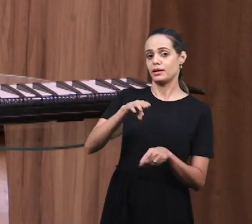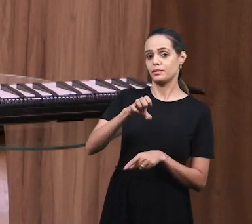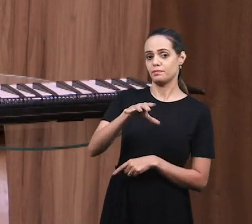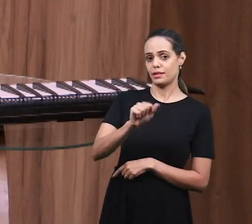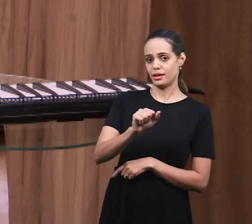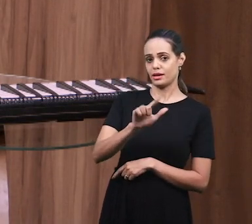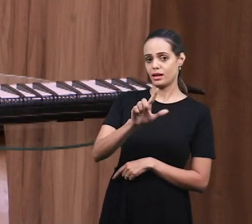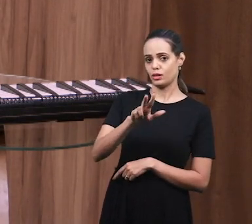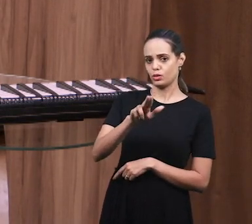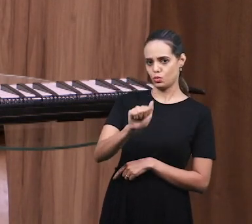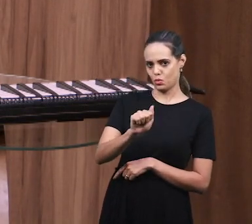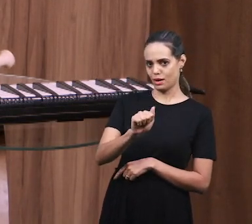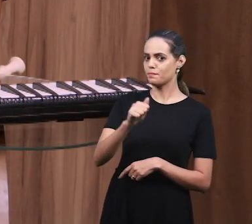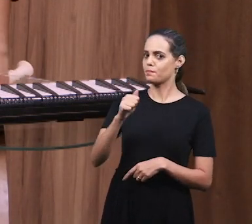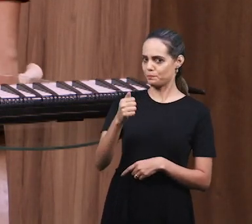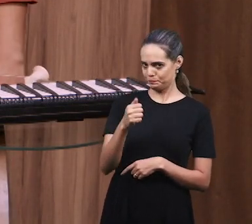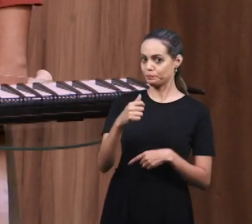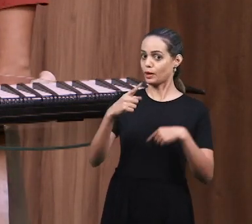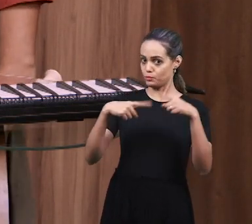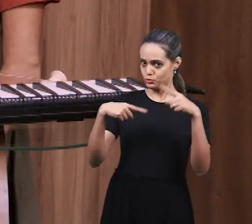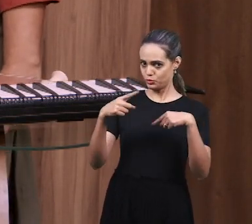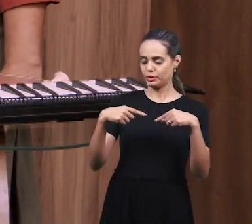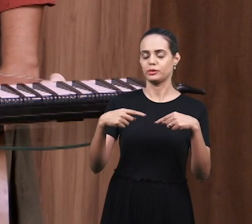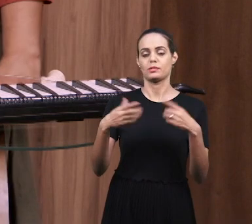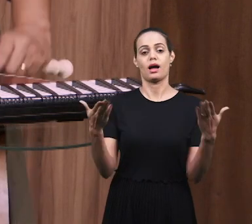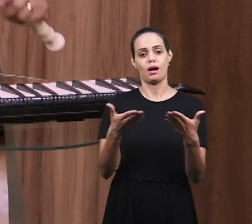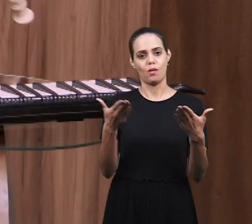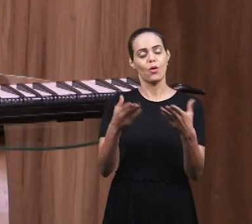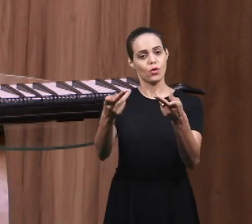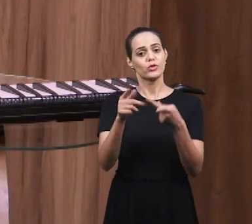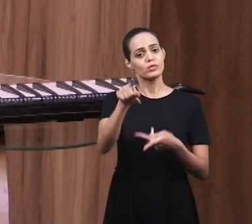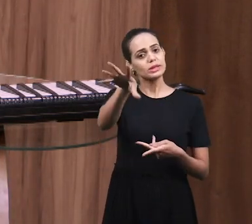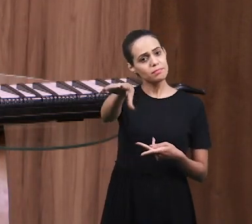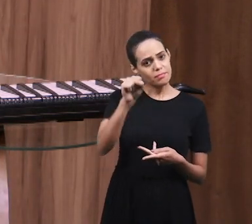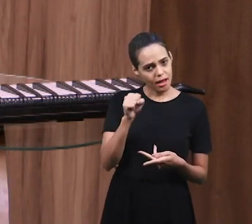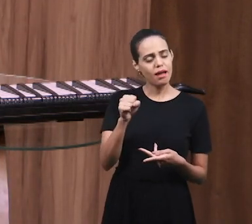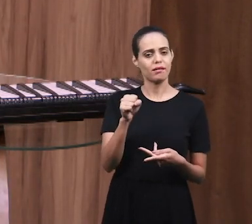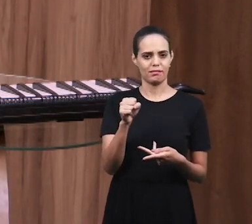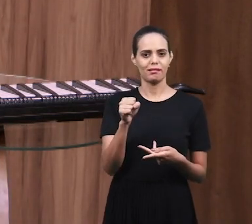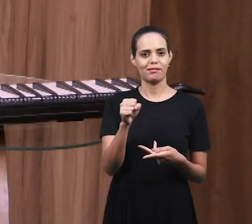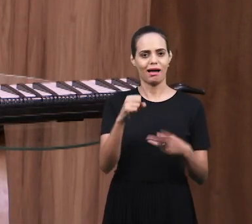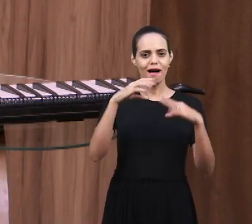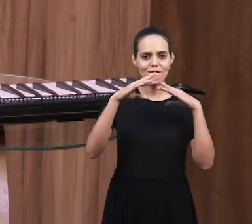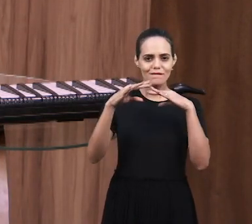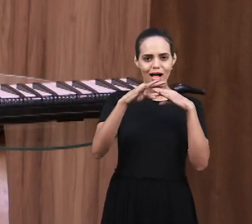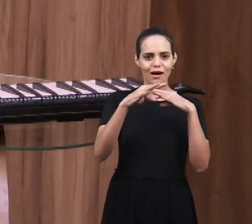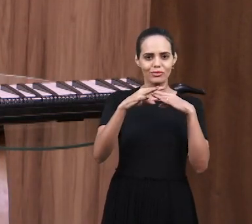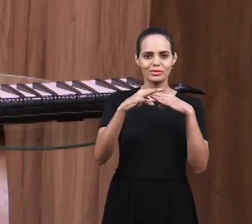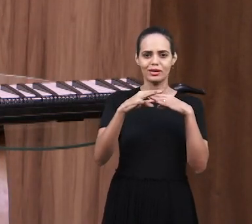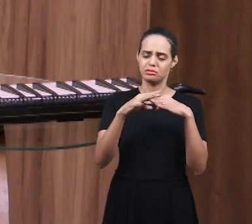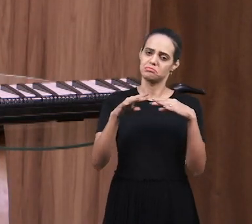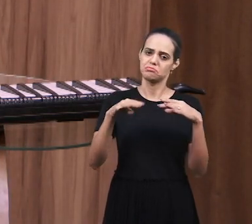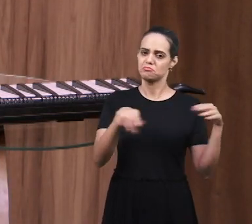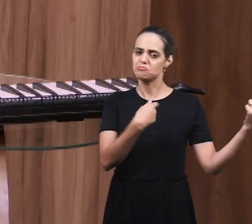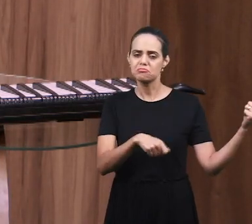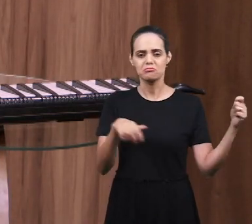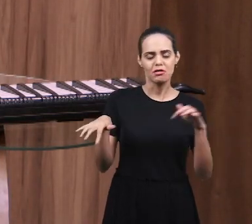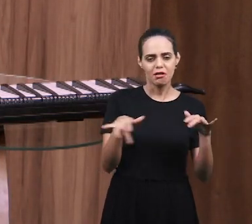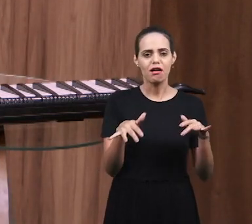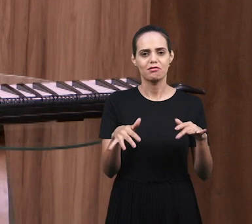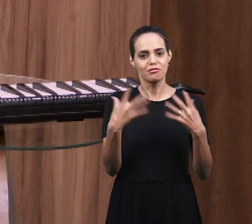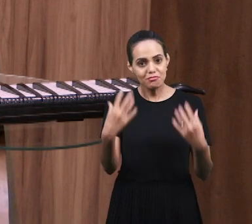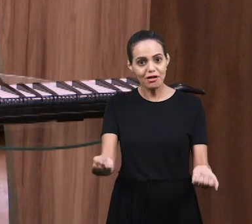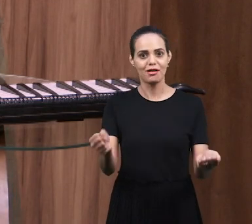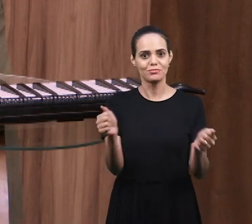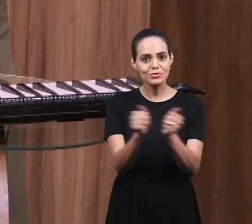et l'autre instrument de choukalou. Maintenant, je vous invite à prendre votre instrument pour jouer ce chant.